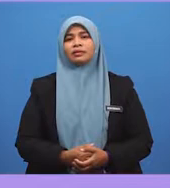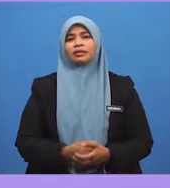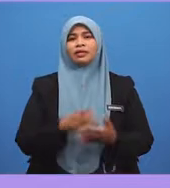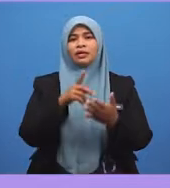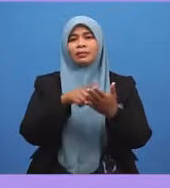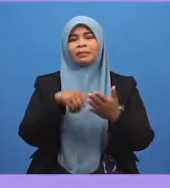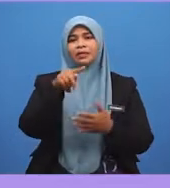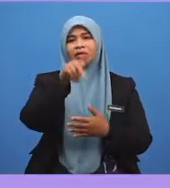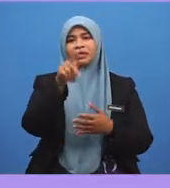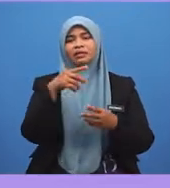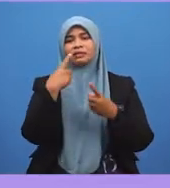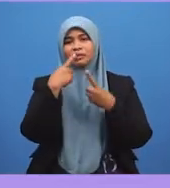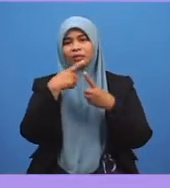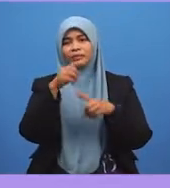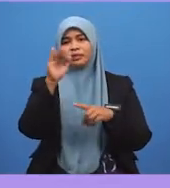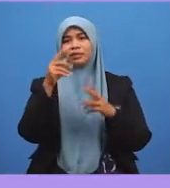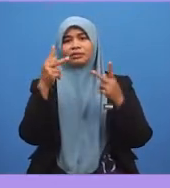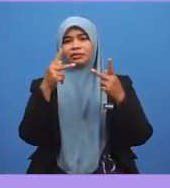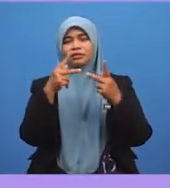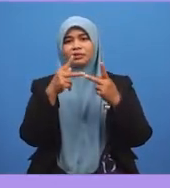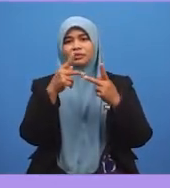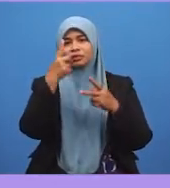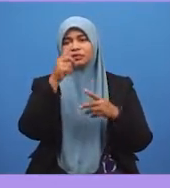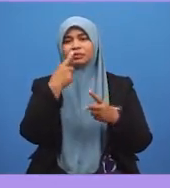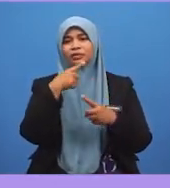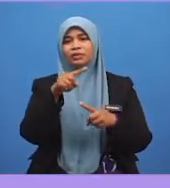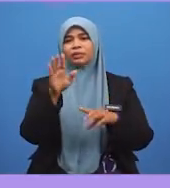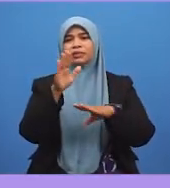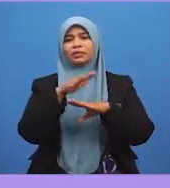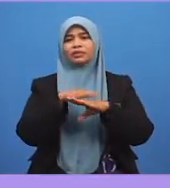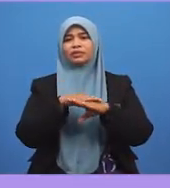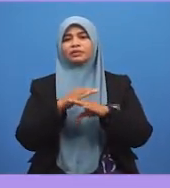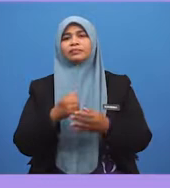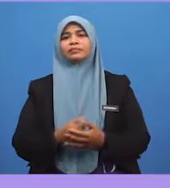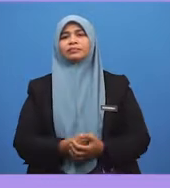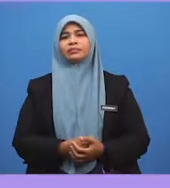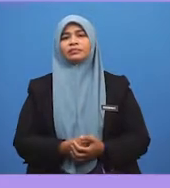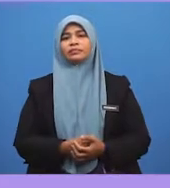Apakah jawapan yang sesuai bagi soalan di atas?